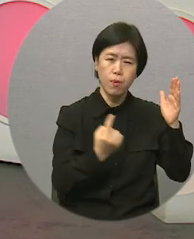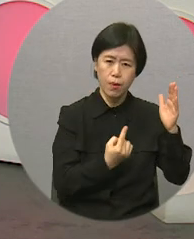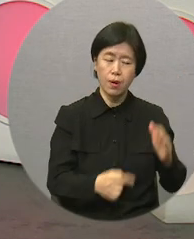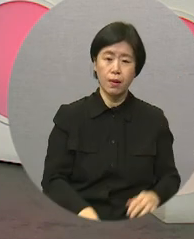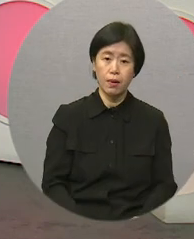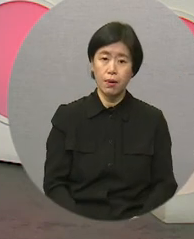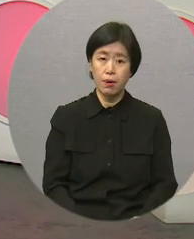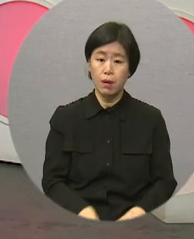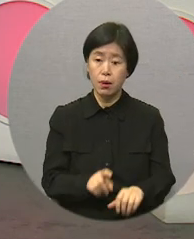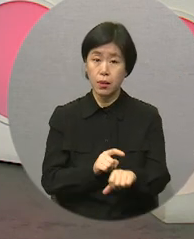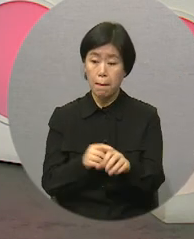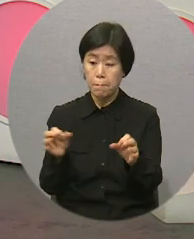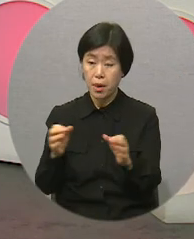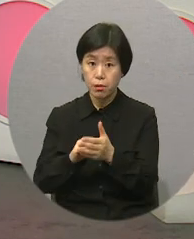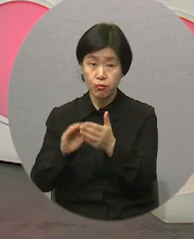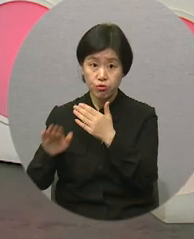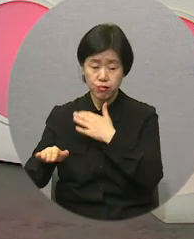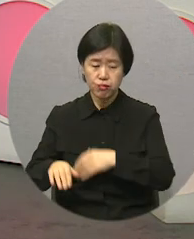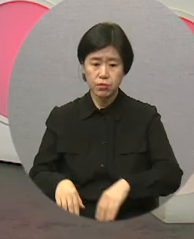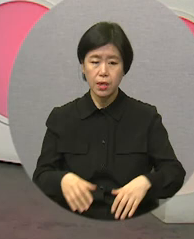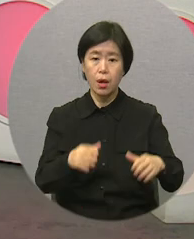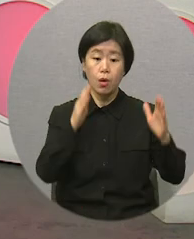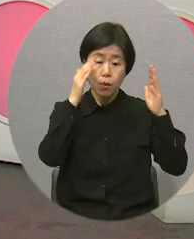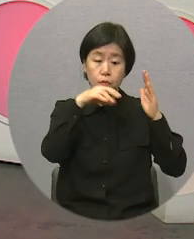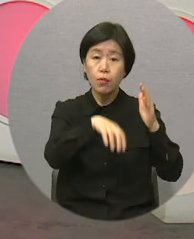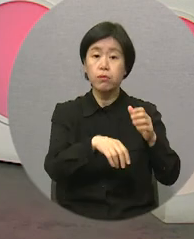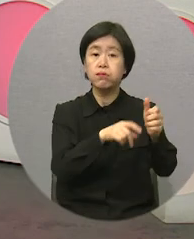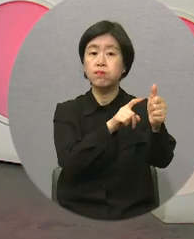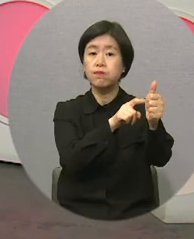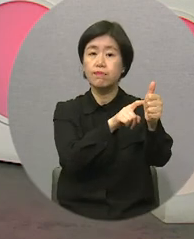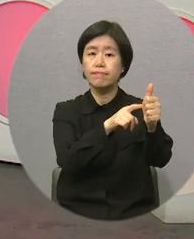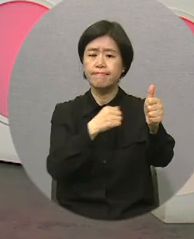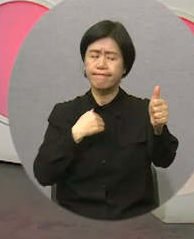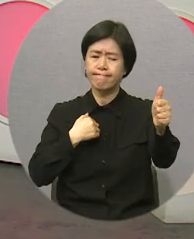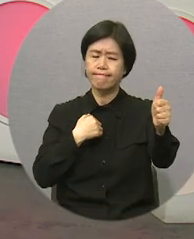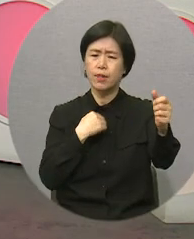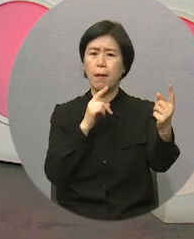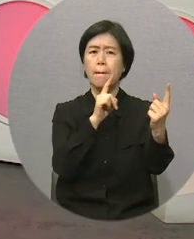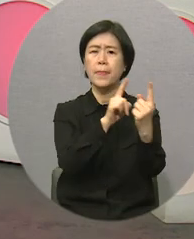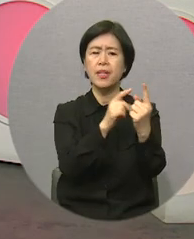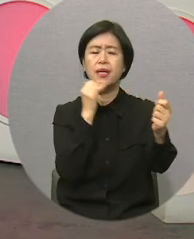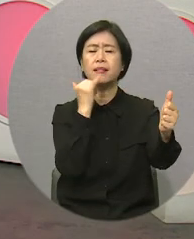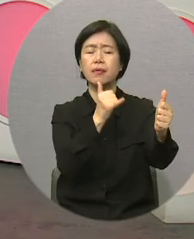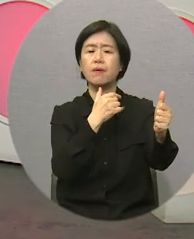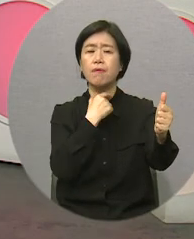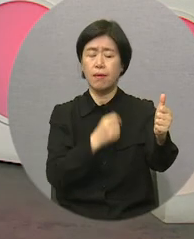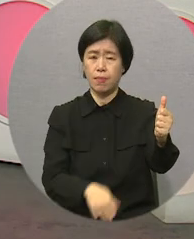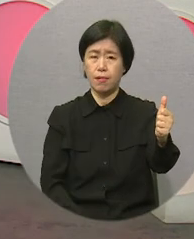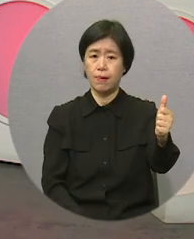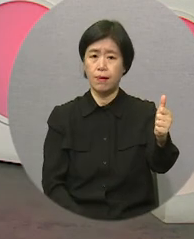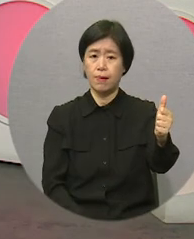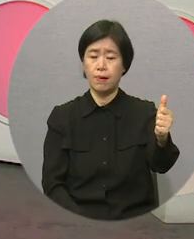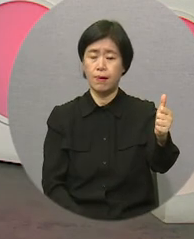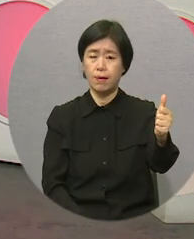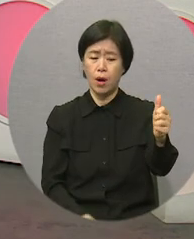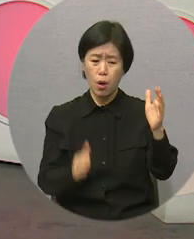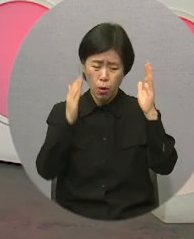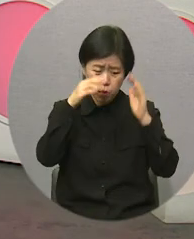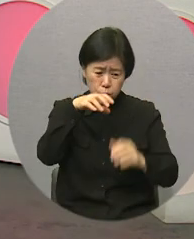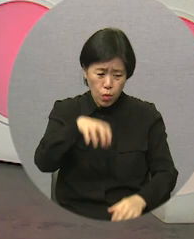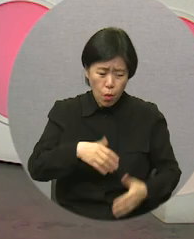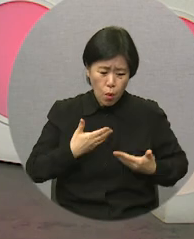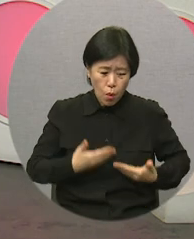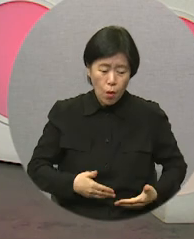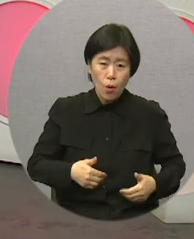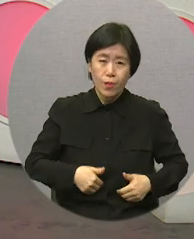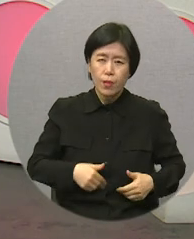잠시 후 사장님에게 공부 환경에 신경 좀 써달라는 전화를 하러 휴게실로 향하는데